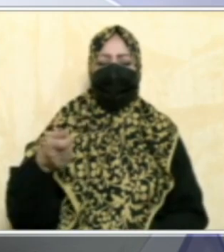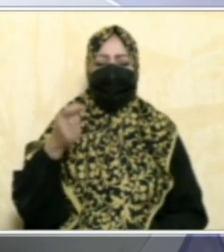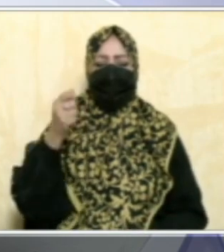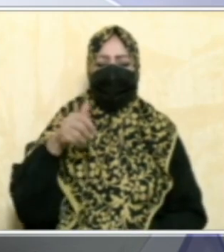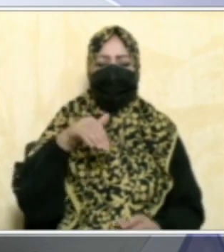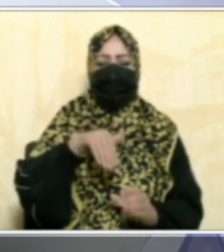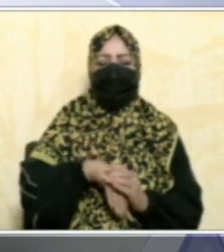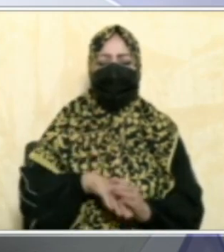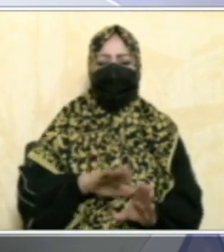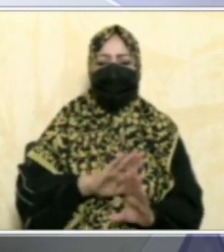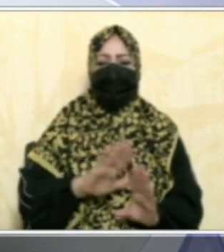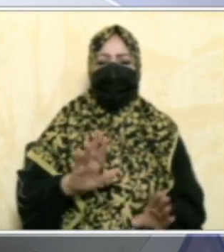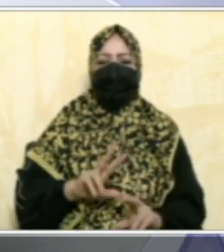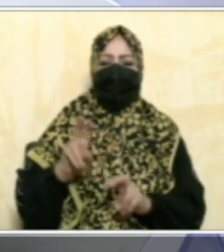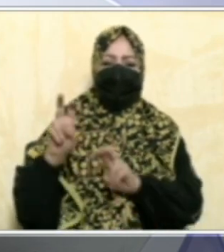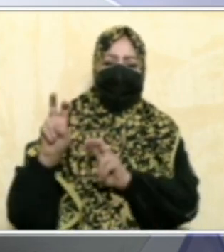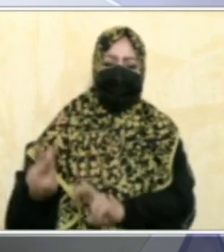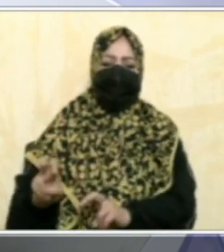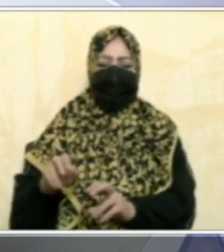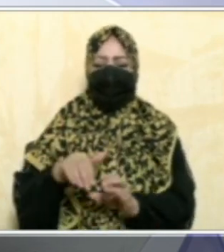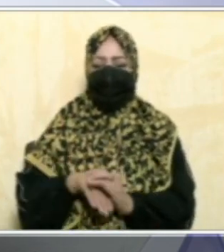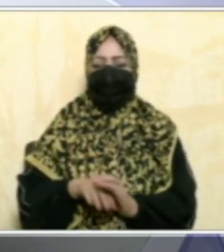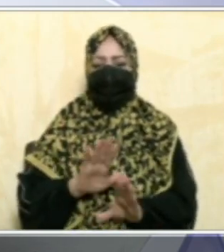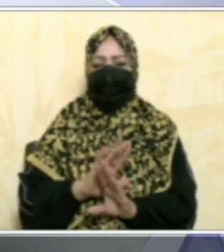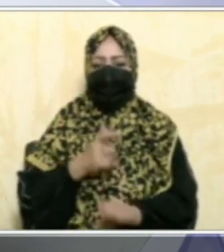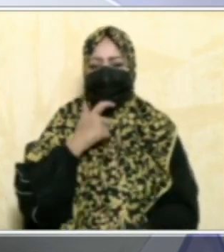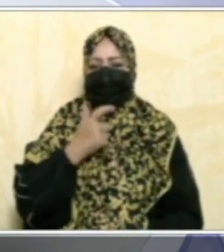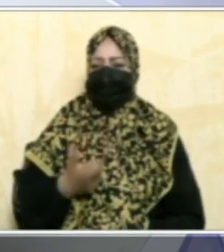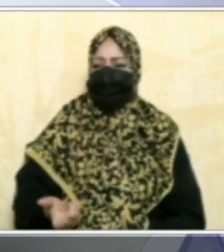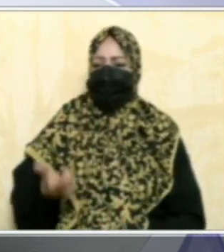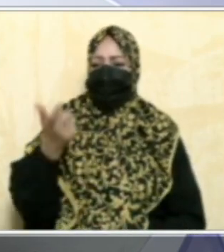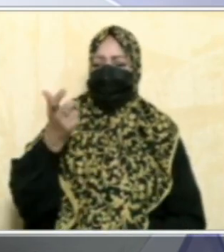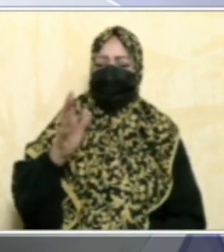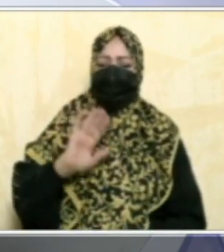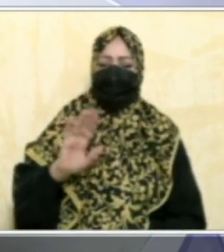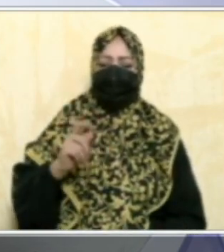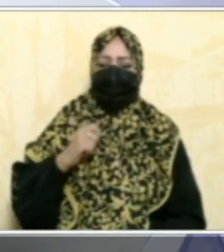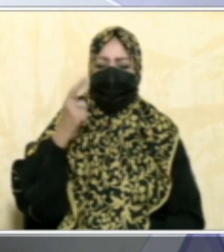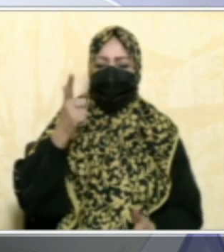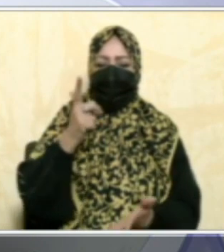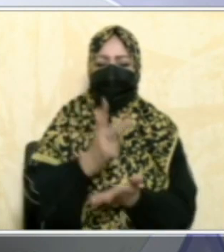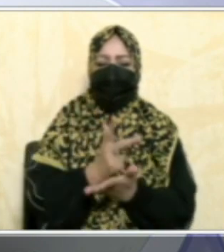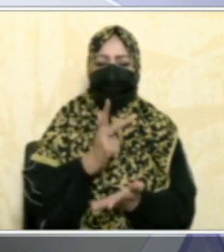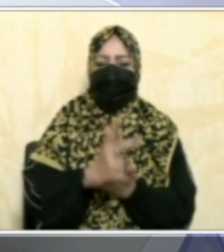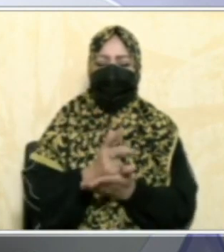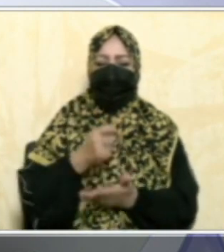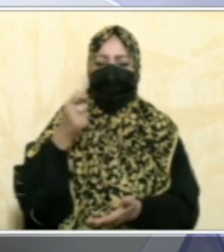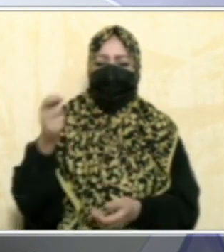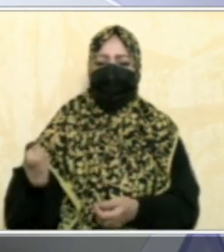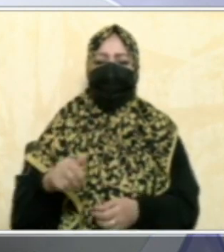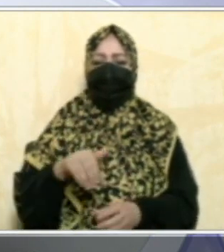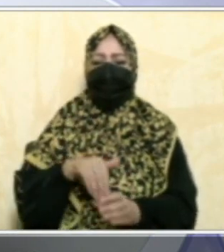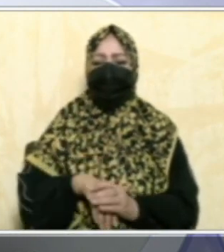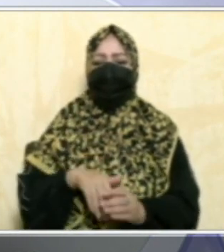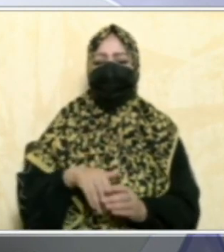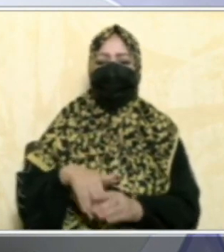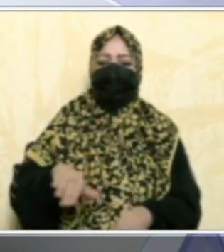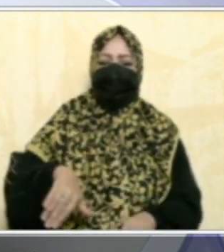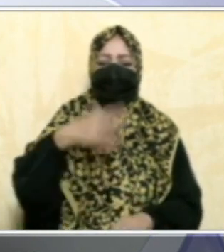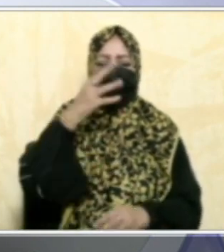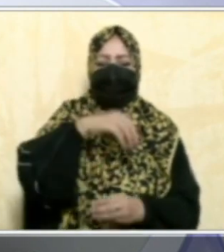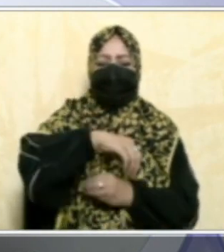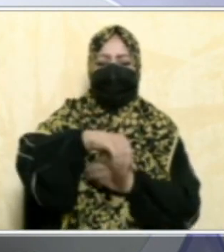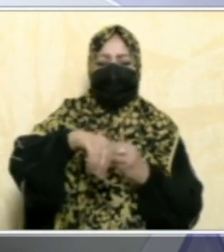التقاعد ومرتب ينزل الآن ضمان وتبي تمشي به للعمرة، هل يجوز لها؟